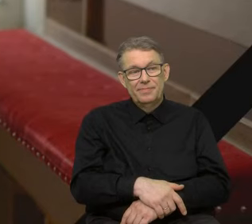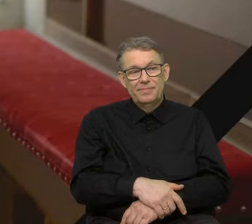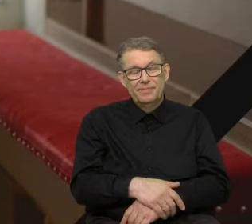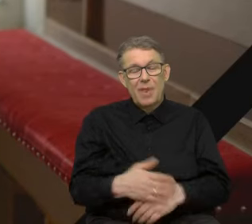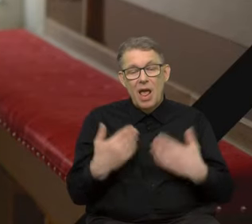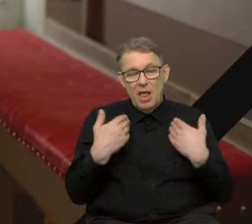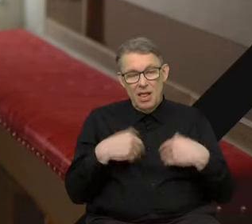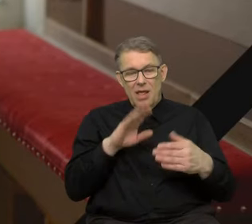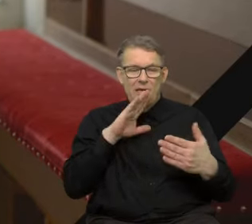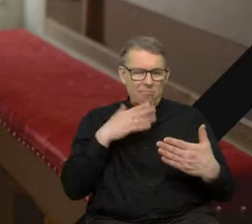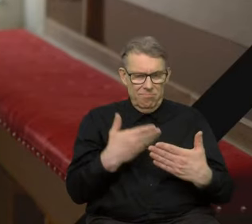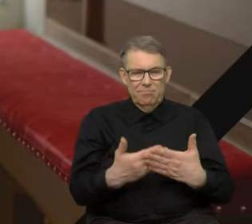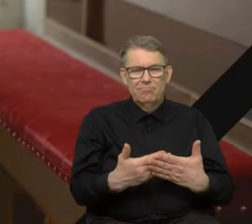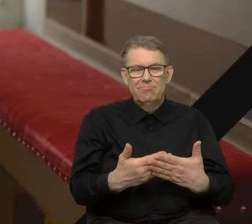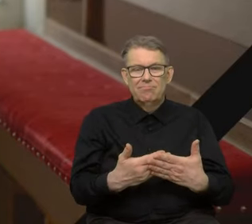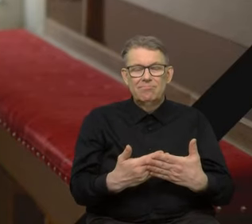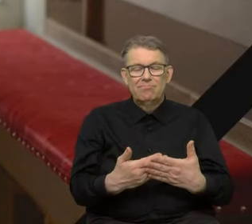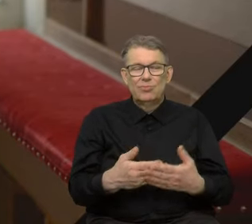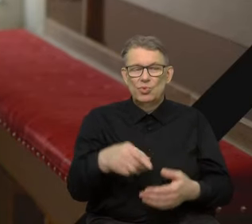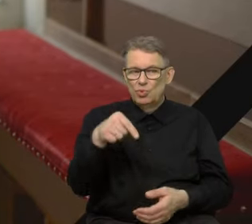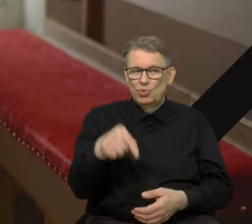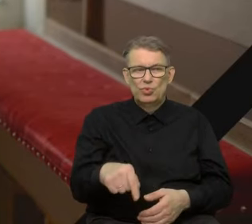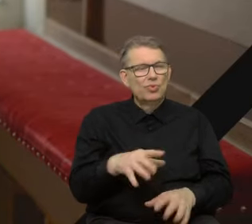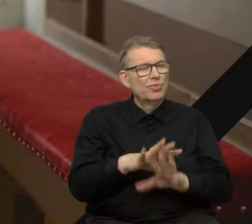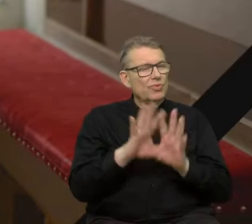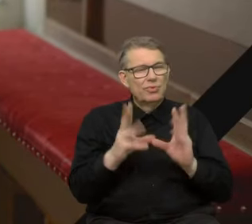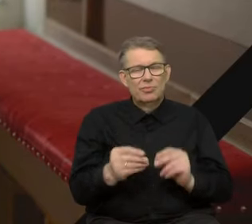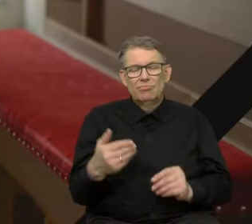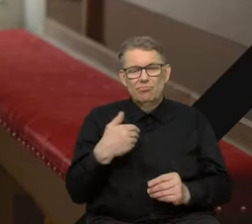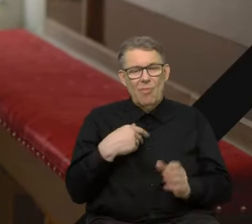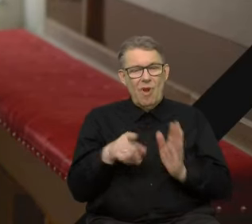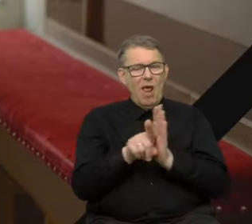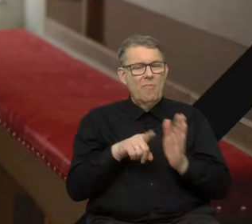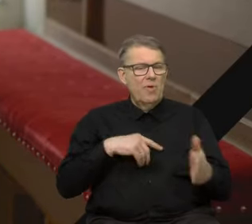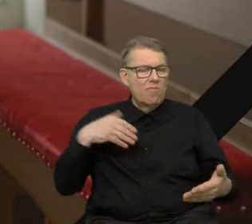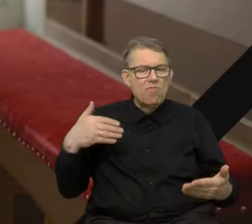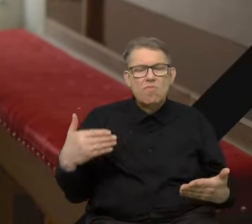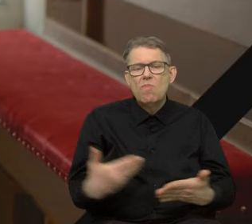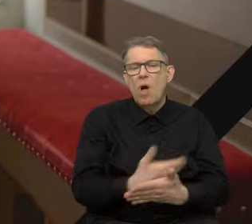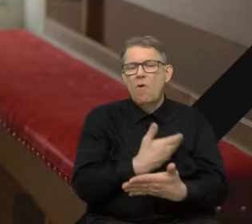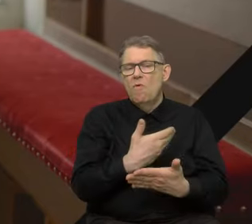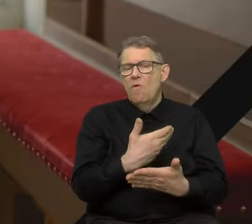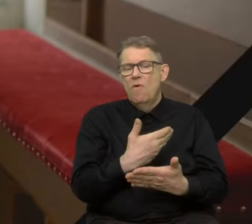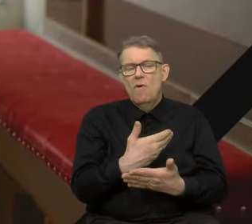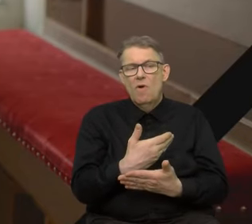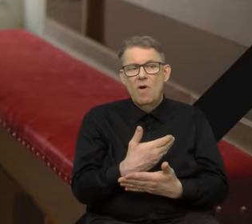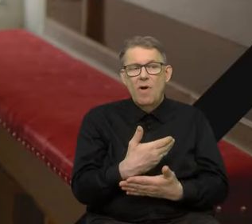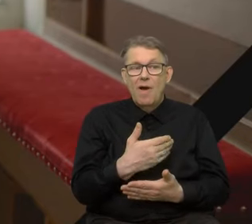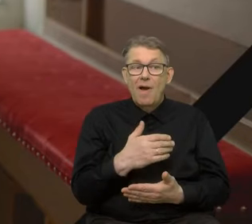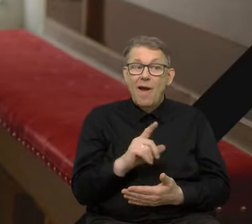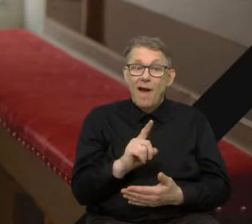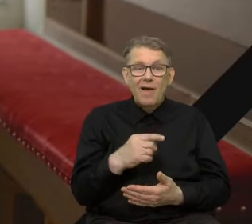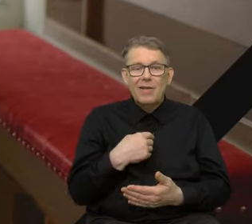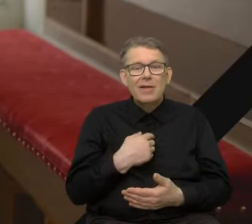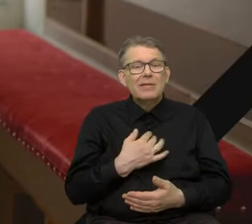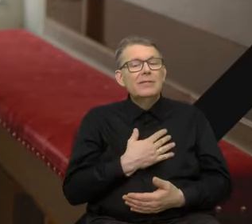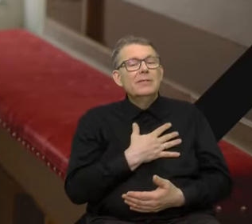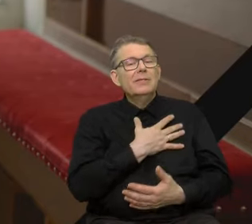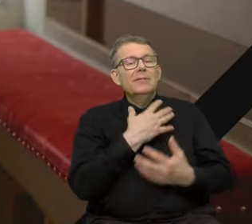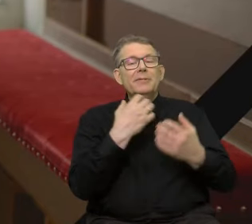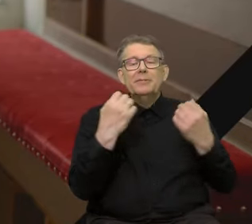przyznaję, że tu wszystko było dla mnie nowe, ale umiałem się zachwycać